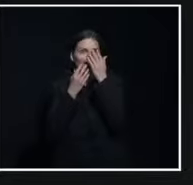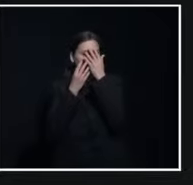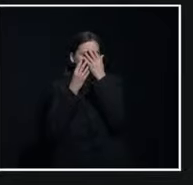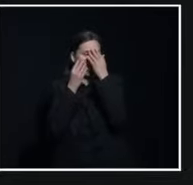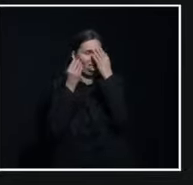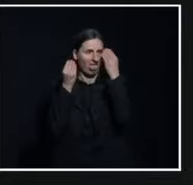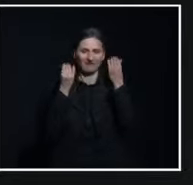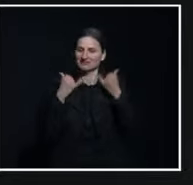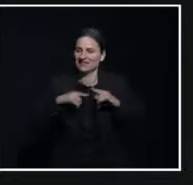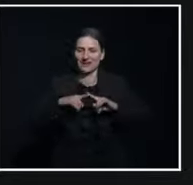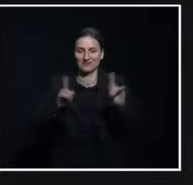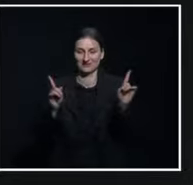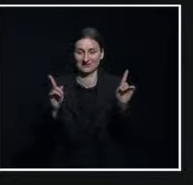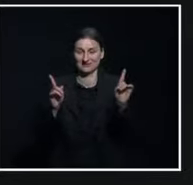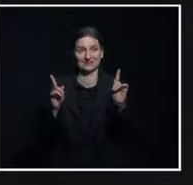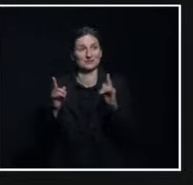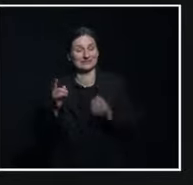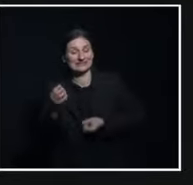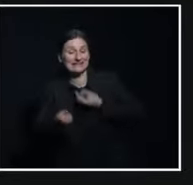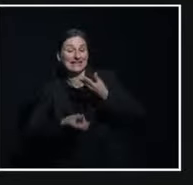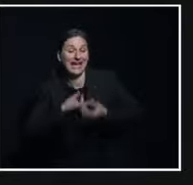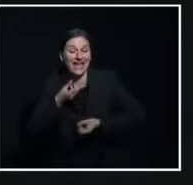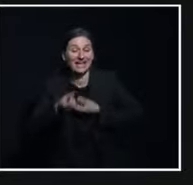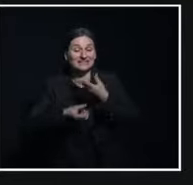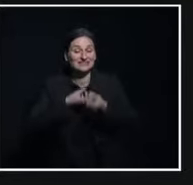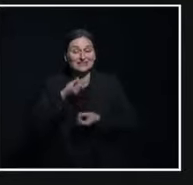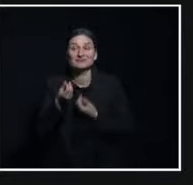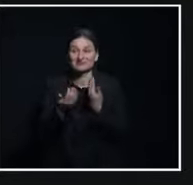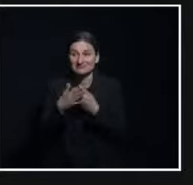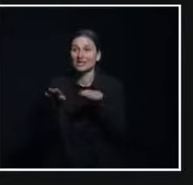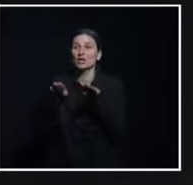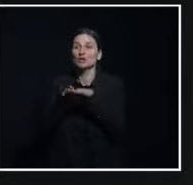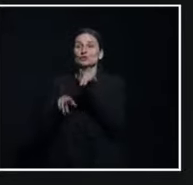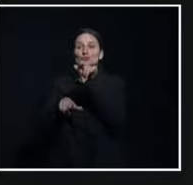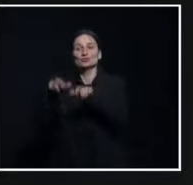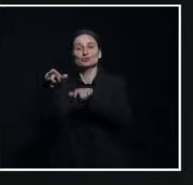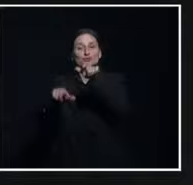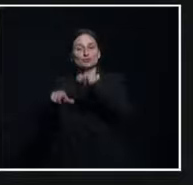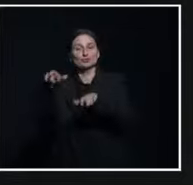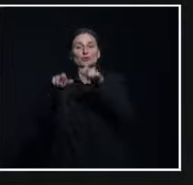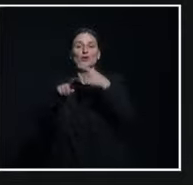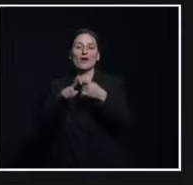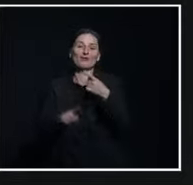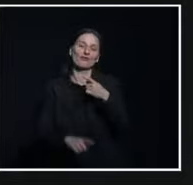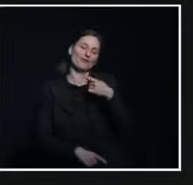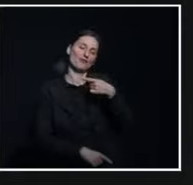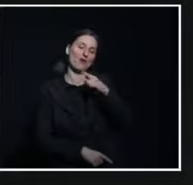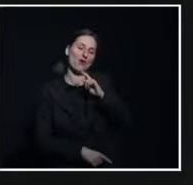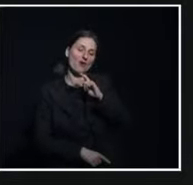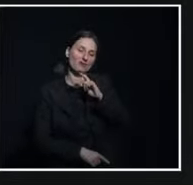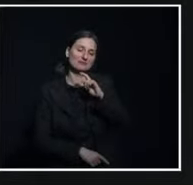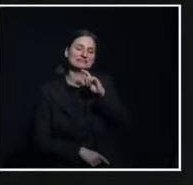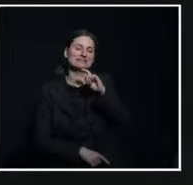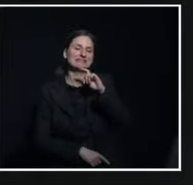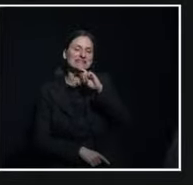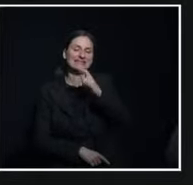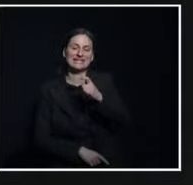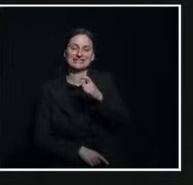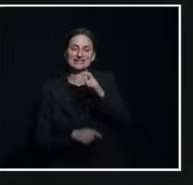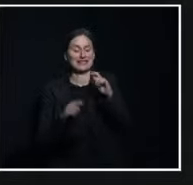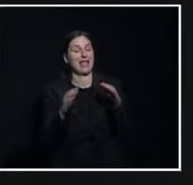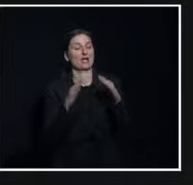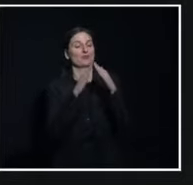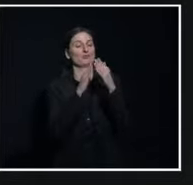vorzugehen. So kreativ eben, wie uns jetzt die Schülerinnen und Schüler des Gisela-Gymnasiums in München zeigen, von